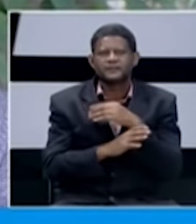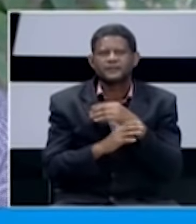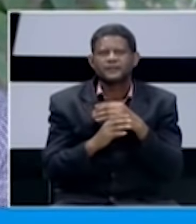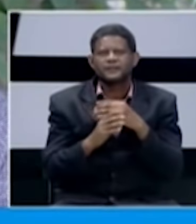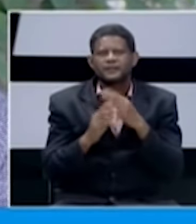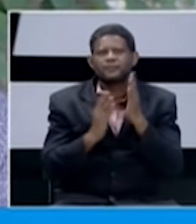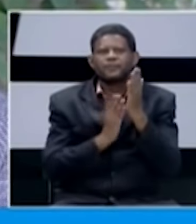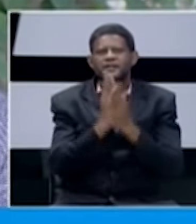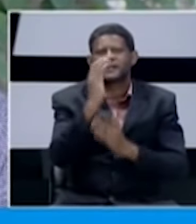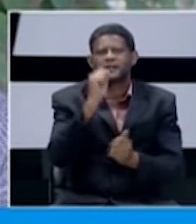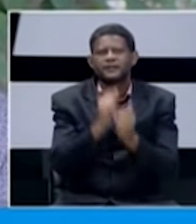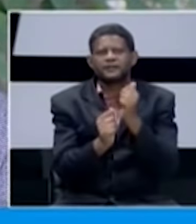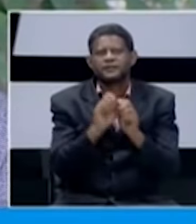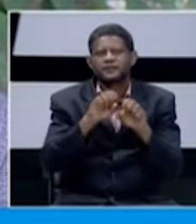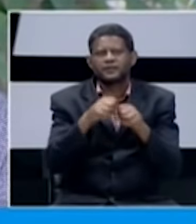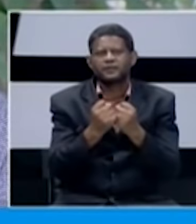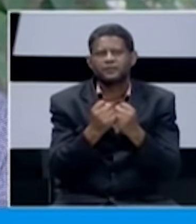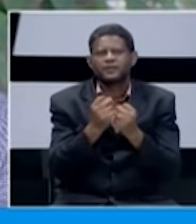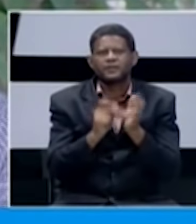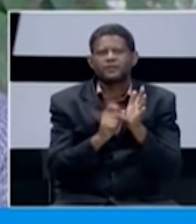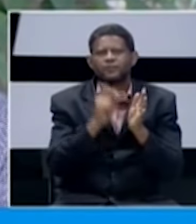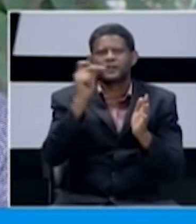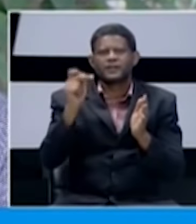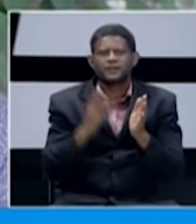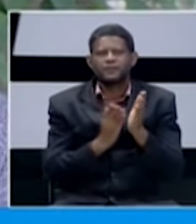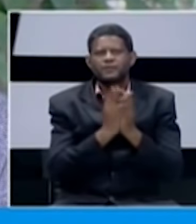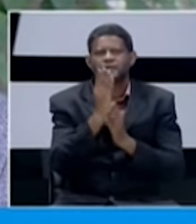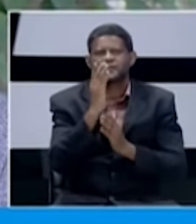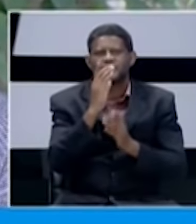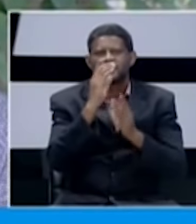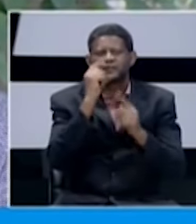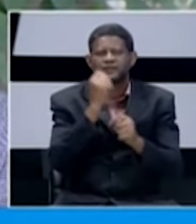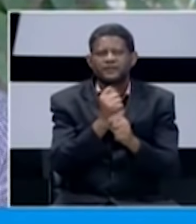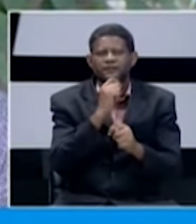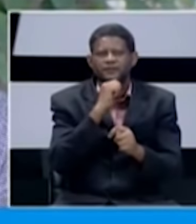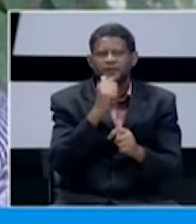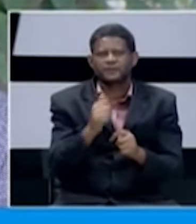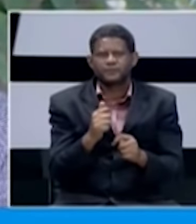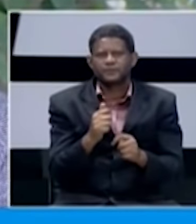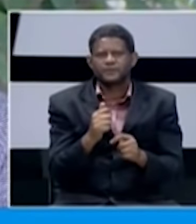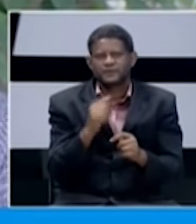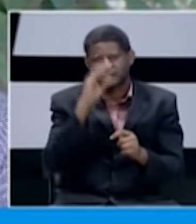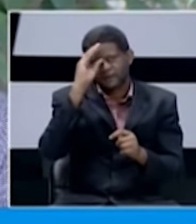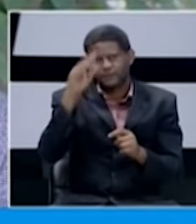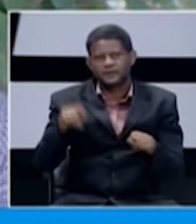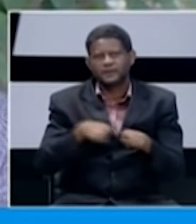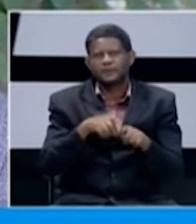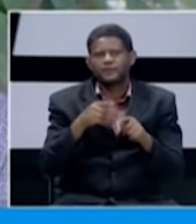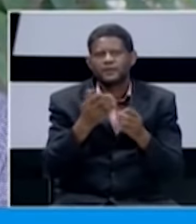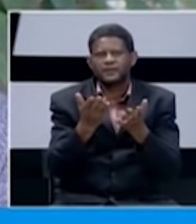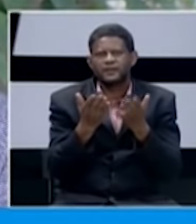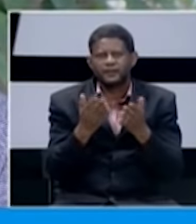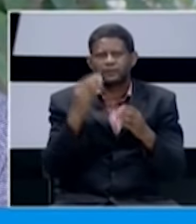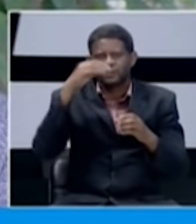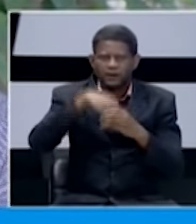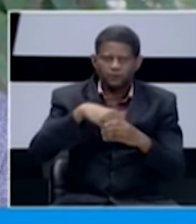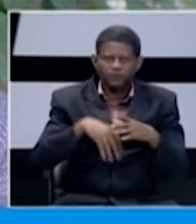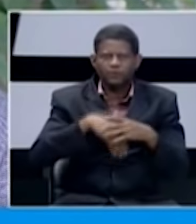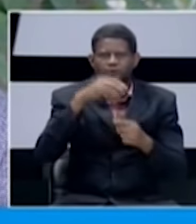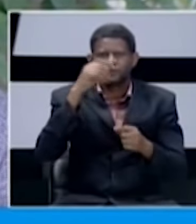መሰላት እንተተጣሒሶም ዲሞክራሲያዊ መሰል እንተዘይተግቢሩ ሰባት ከም ድላያን ከኣቱን ክወፁ